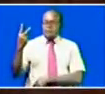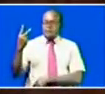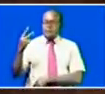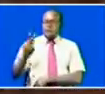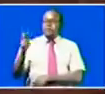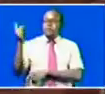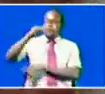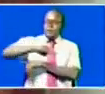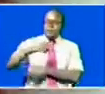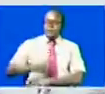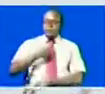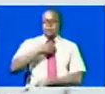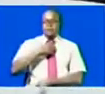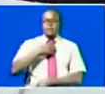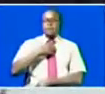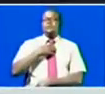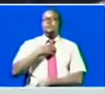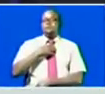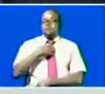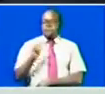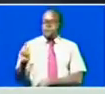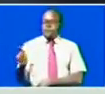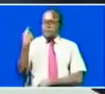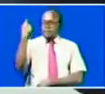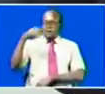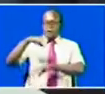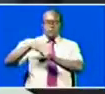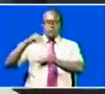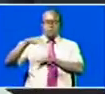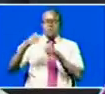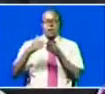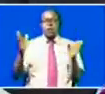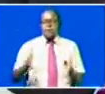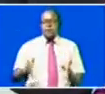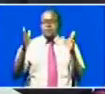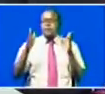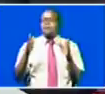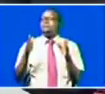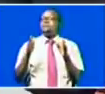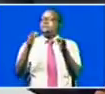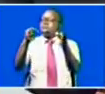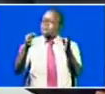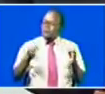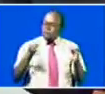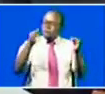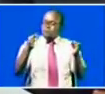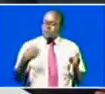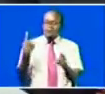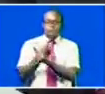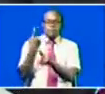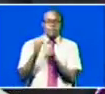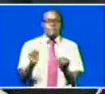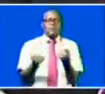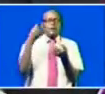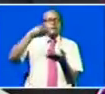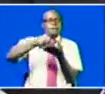siku mbili humu nchini ya rais wa taifa hilo Alain Besat ikifungua ukurasa wa kupiga darubini akaunti za benki zinazohifadhi pesa